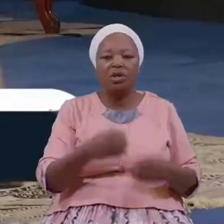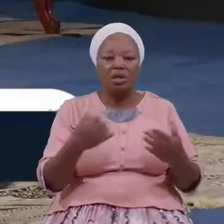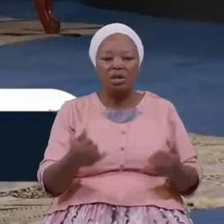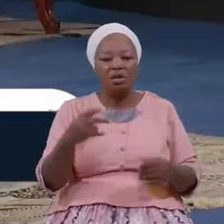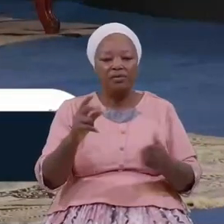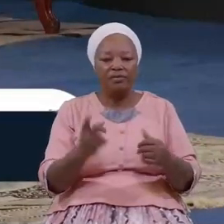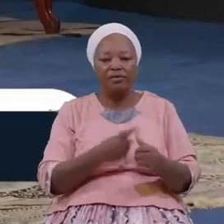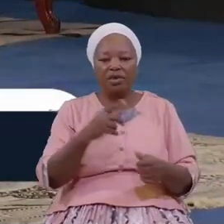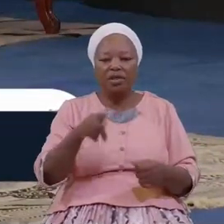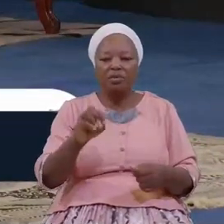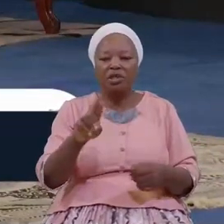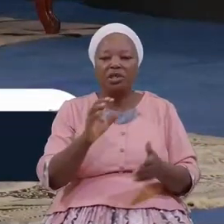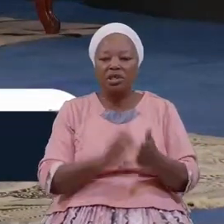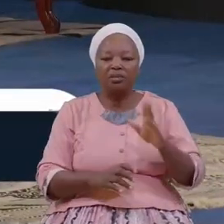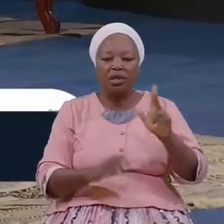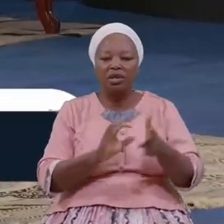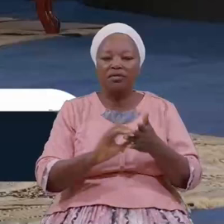1 Pierre 3,